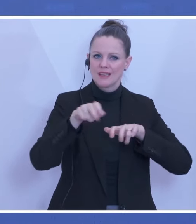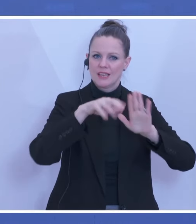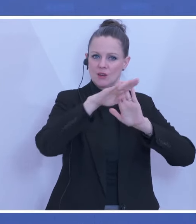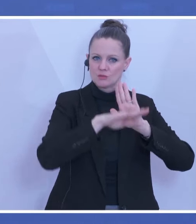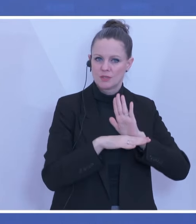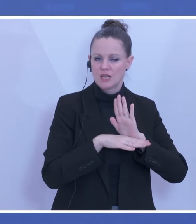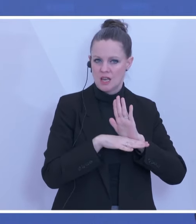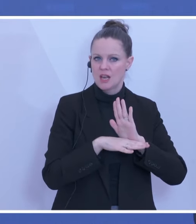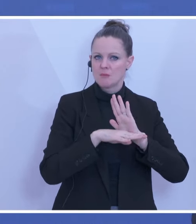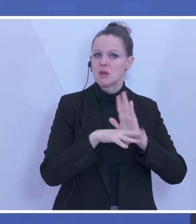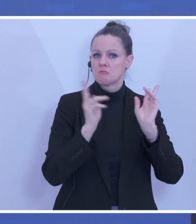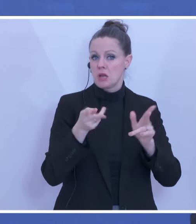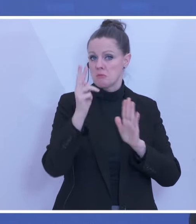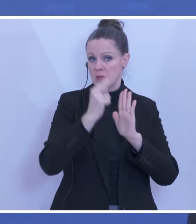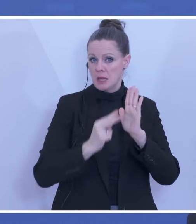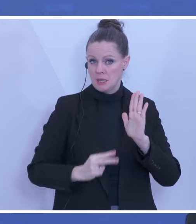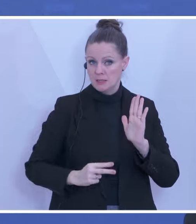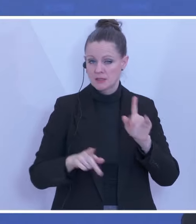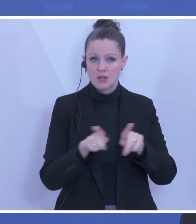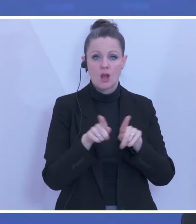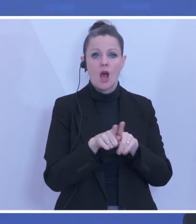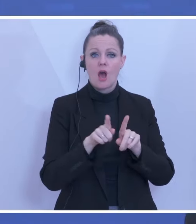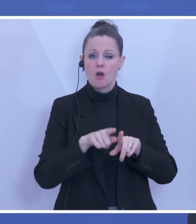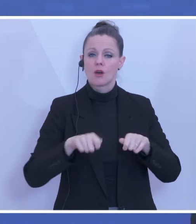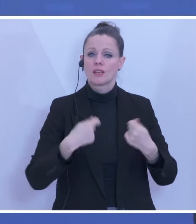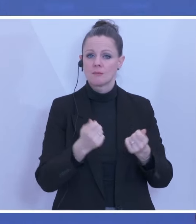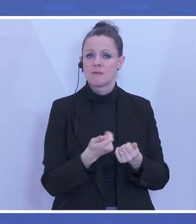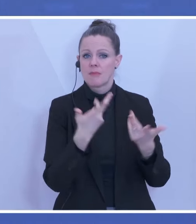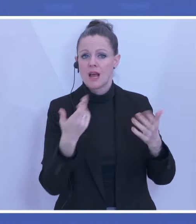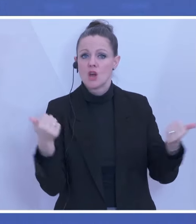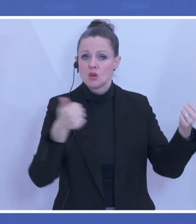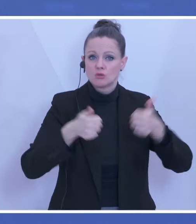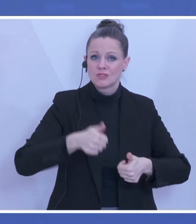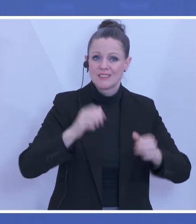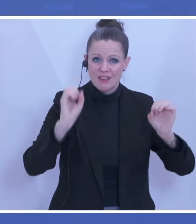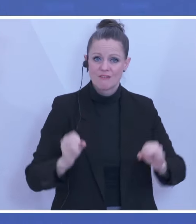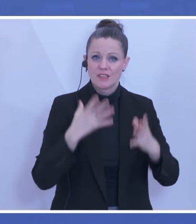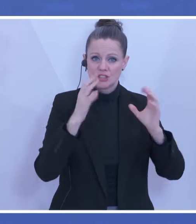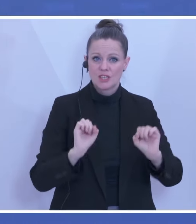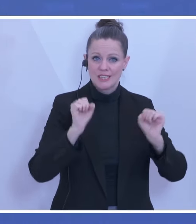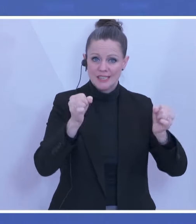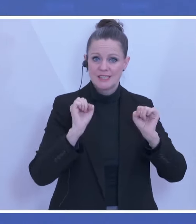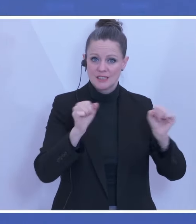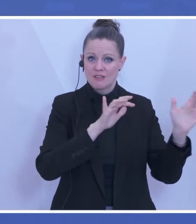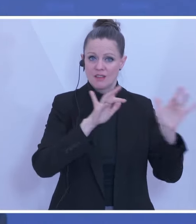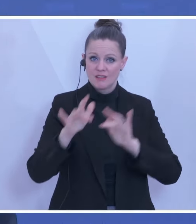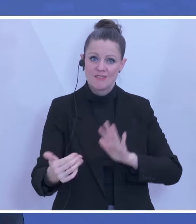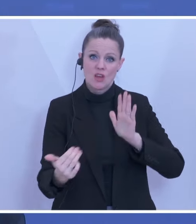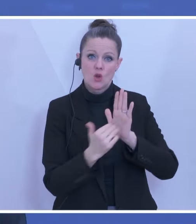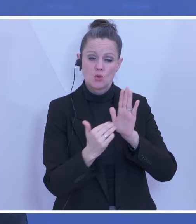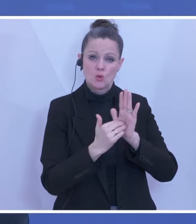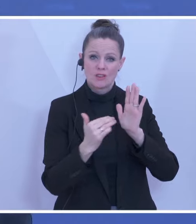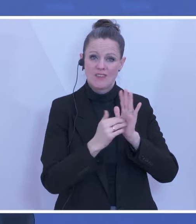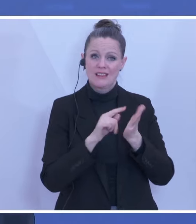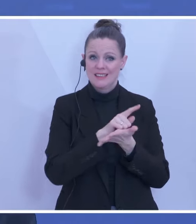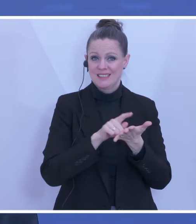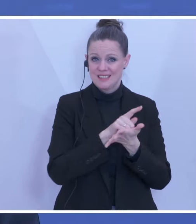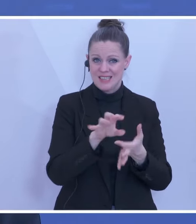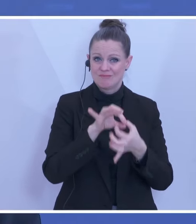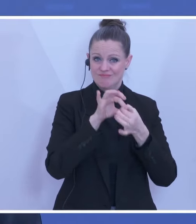nachlesen. Darüber hinaus haben wir ein paar zusätzliche frische Initiativen, die die Notwendigkeiten der Zeit bringen.